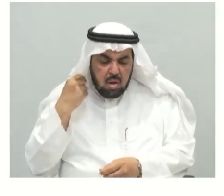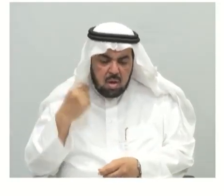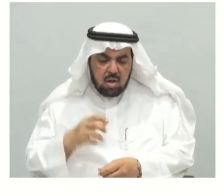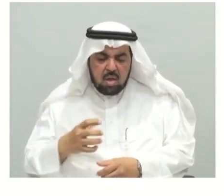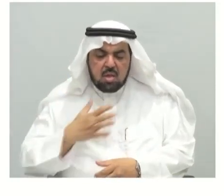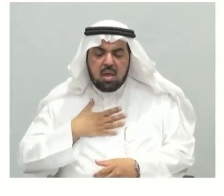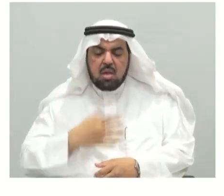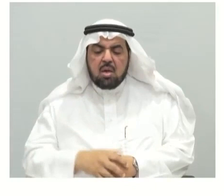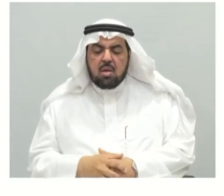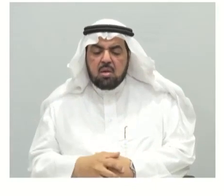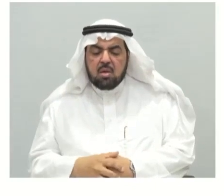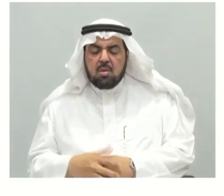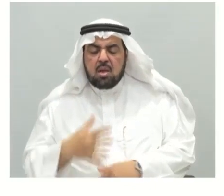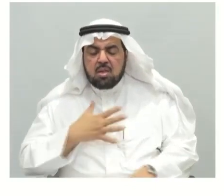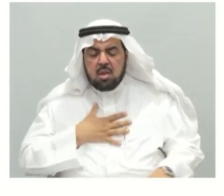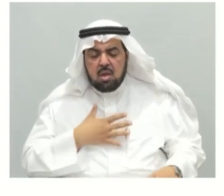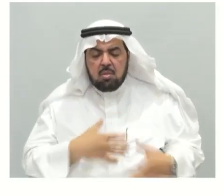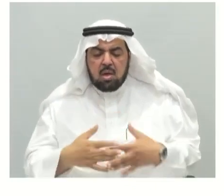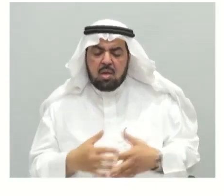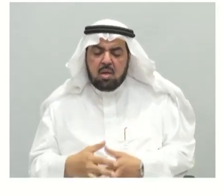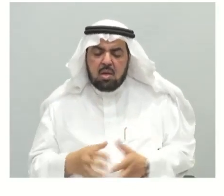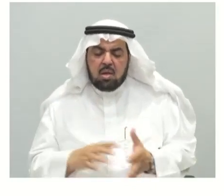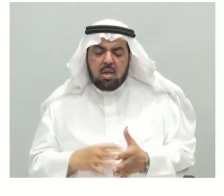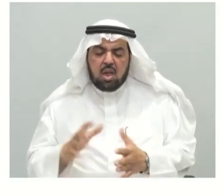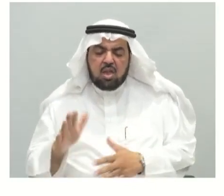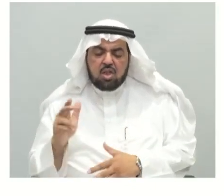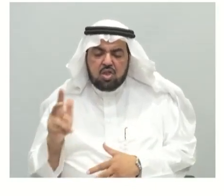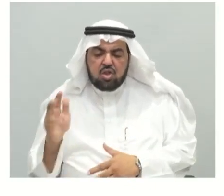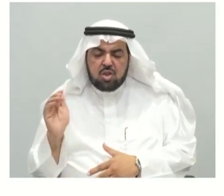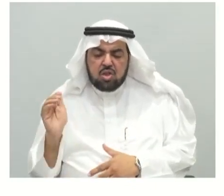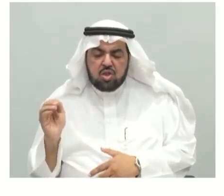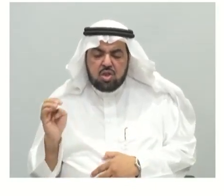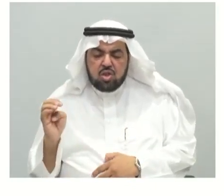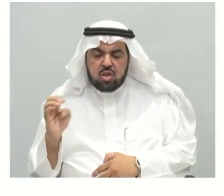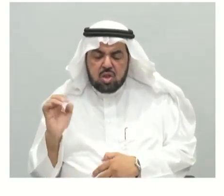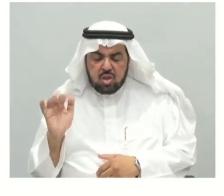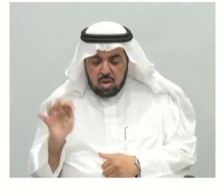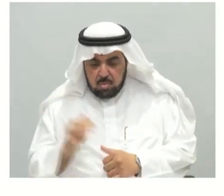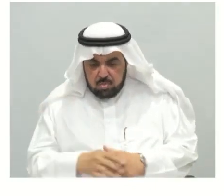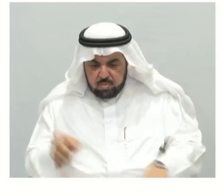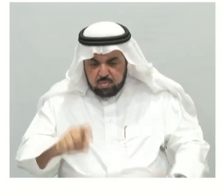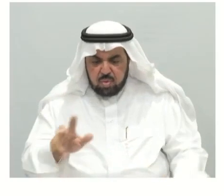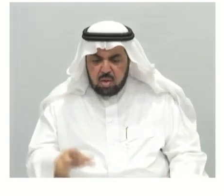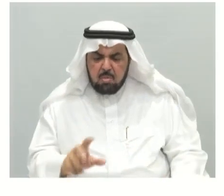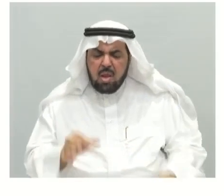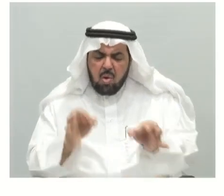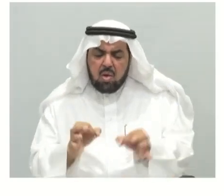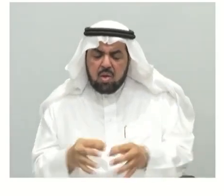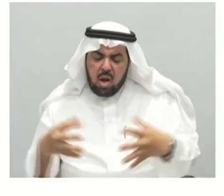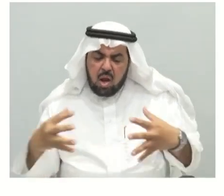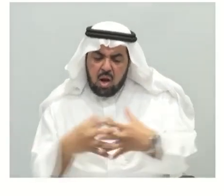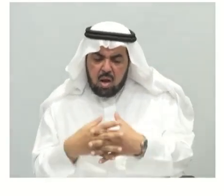اعضاء الحس بينما الصدر من مناطق الجسم في السؤال السابع ما الذي يحدد